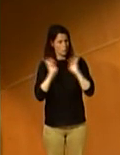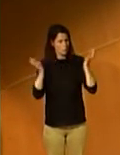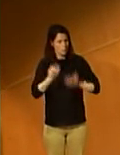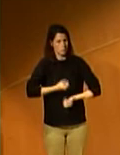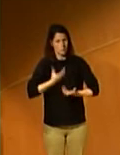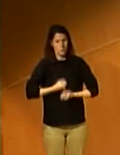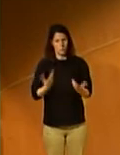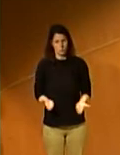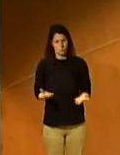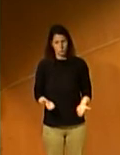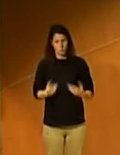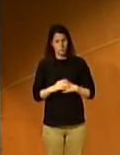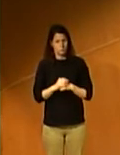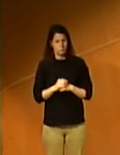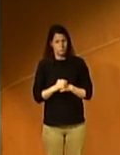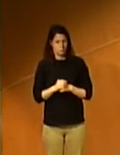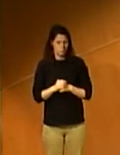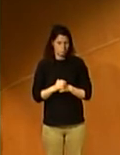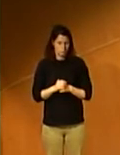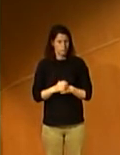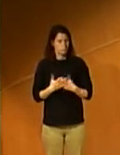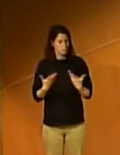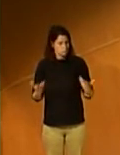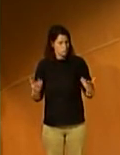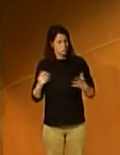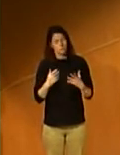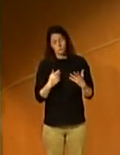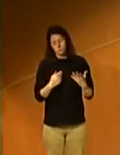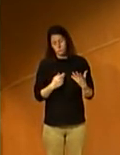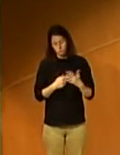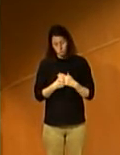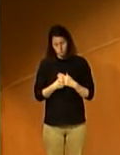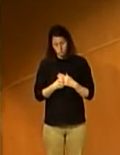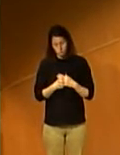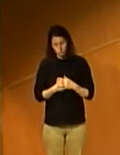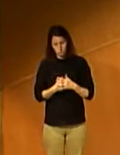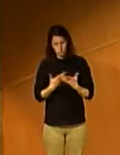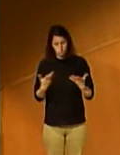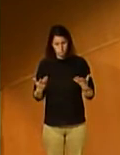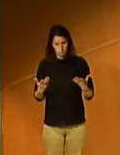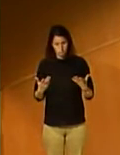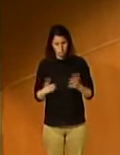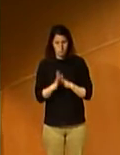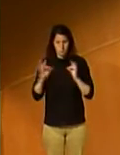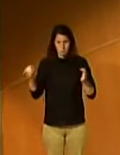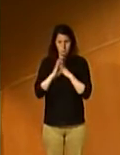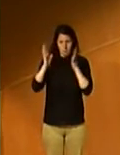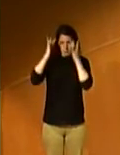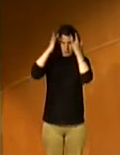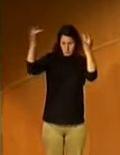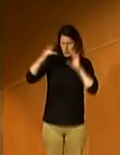et nous allons faire en sorte que vous puissiez profiter de l'expérience